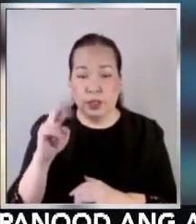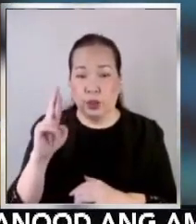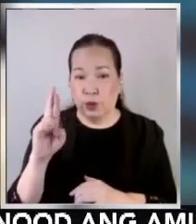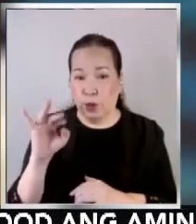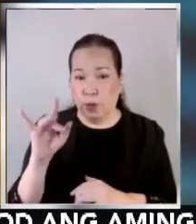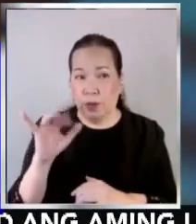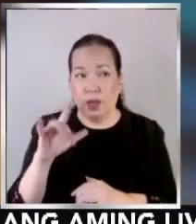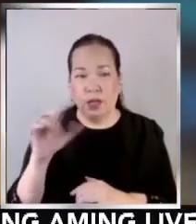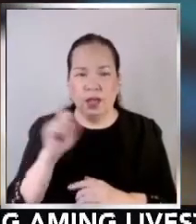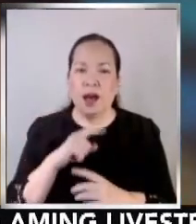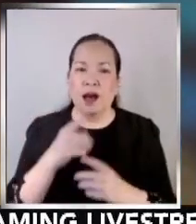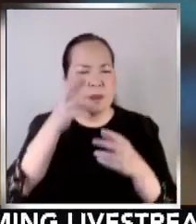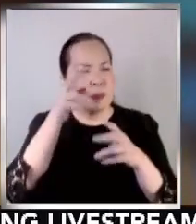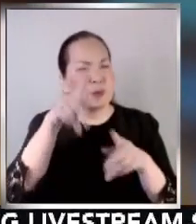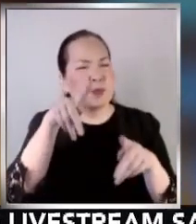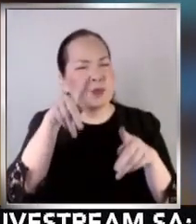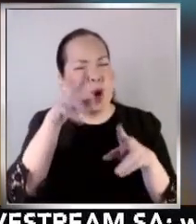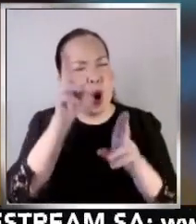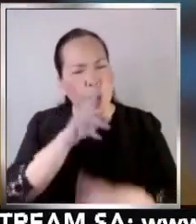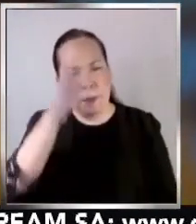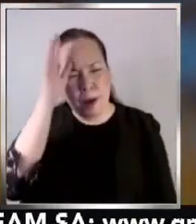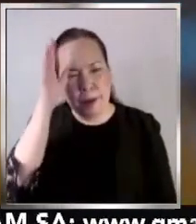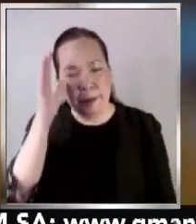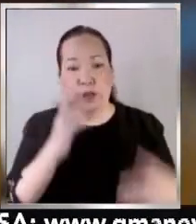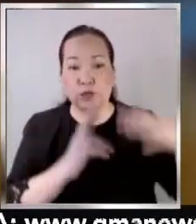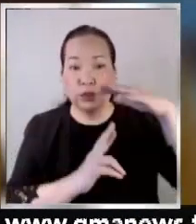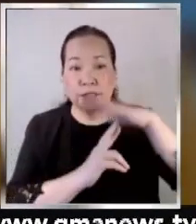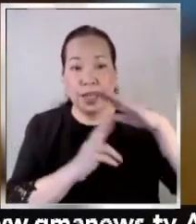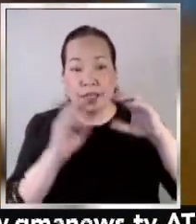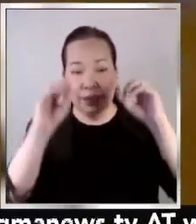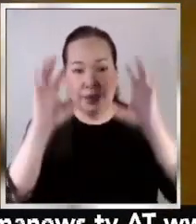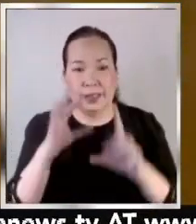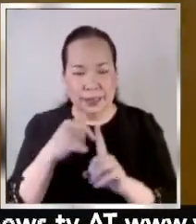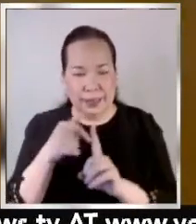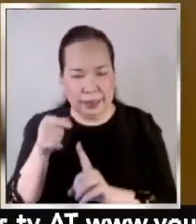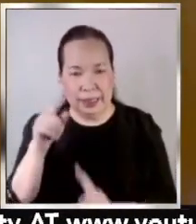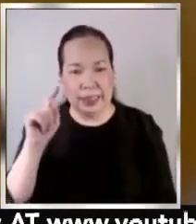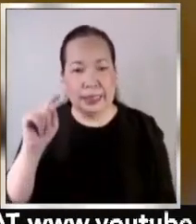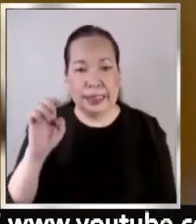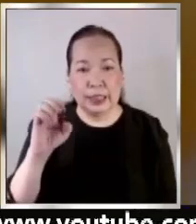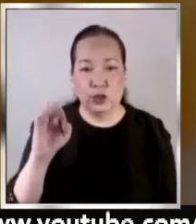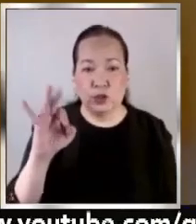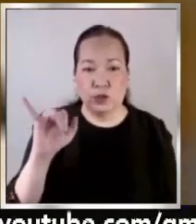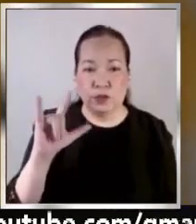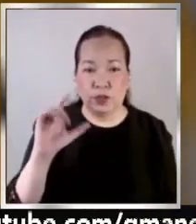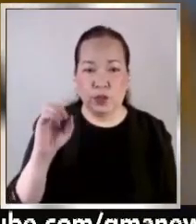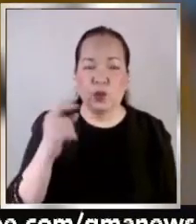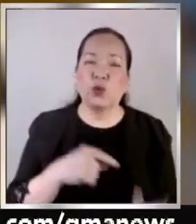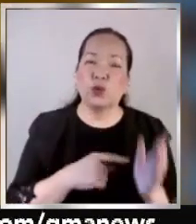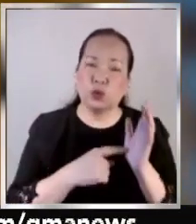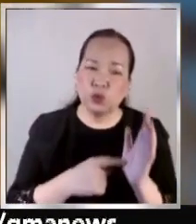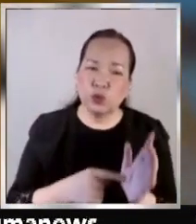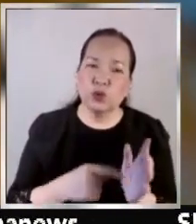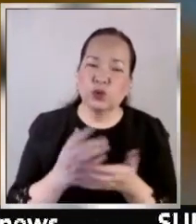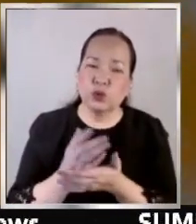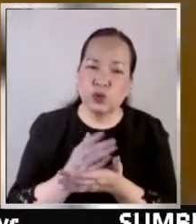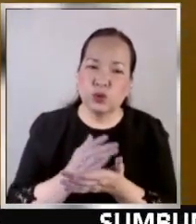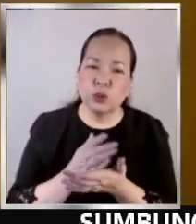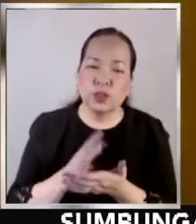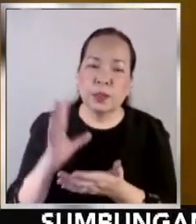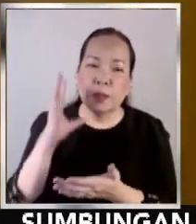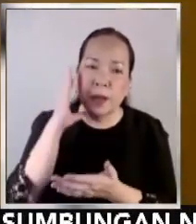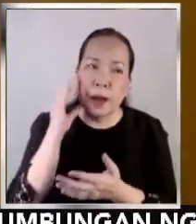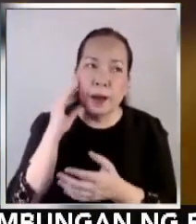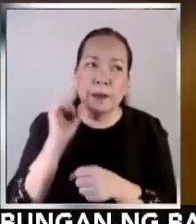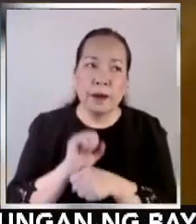Robles. Kaya naisipan niyang ibahagi ang mga pagsisikap at paghihirap na pinagdadaanan nito sa pamamagitan ng tula mismo ng